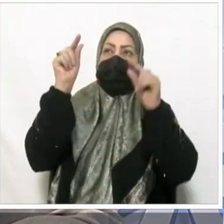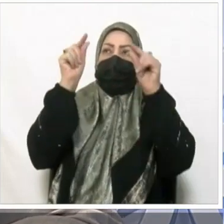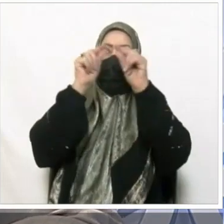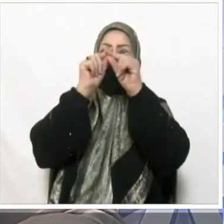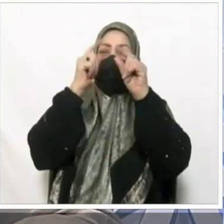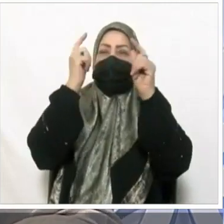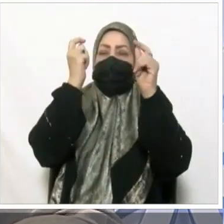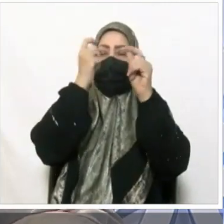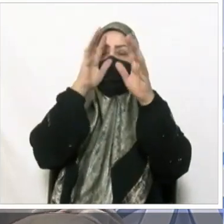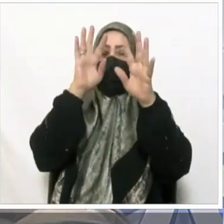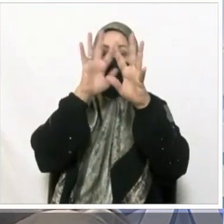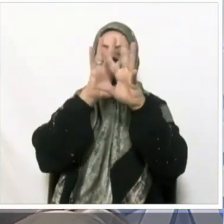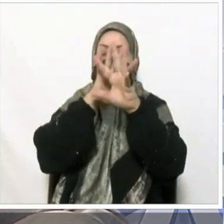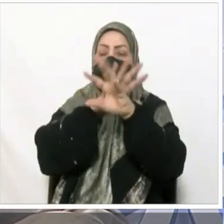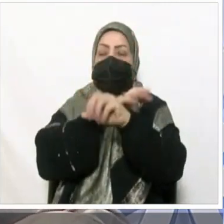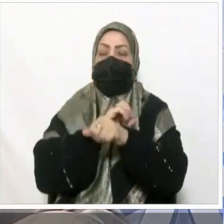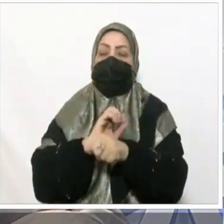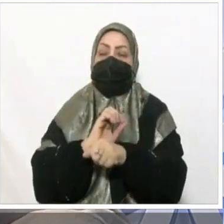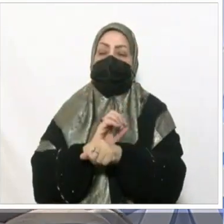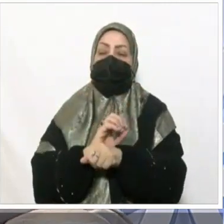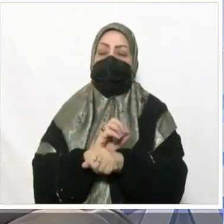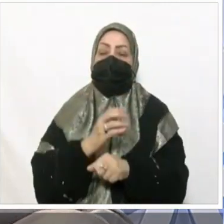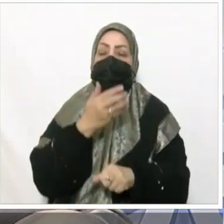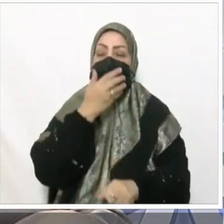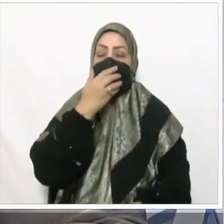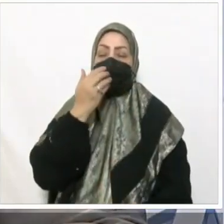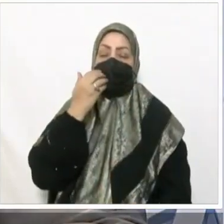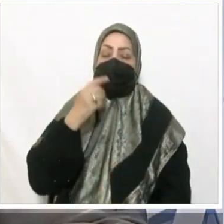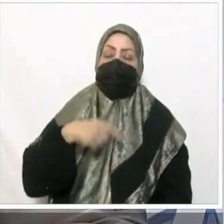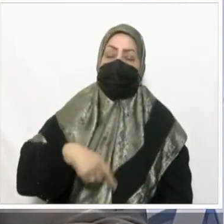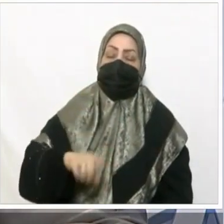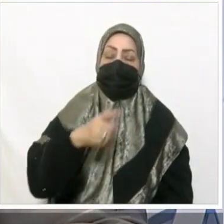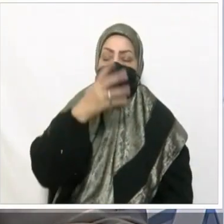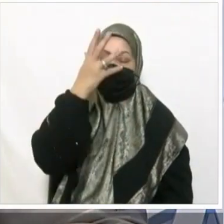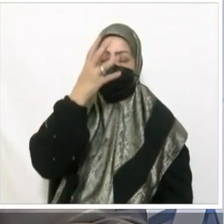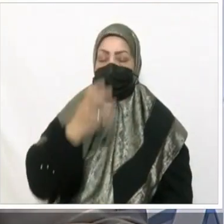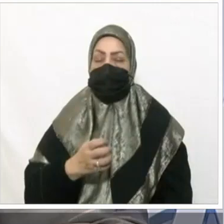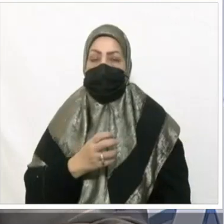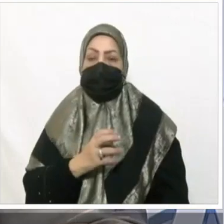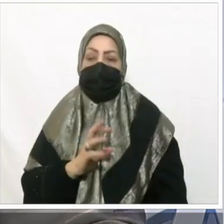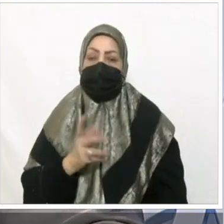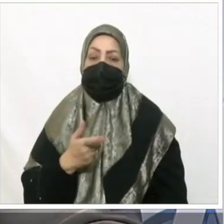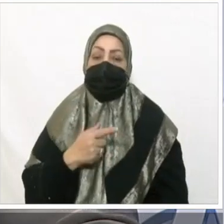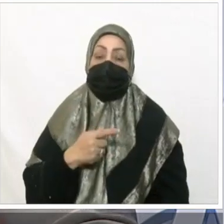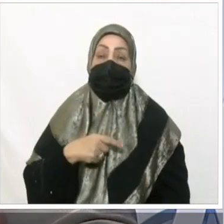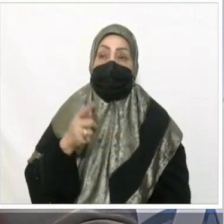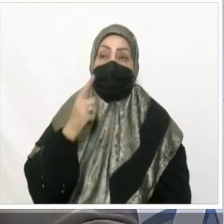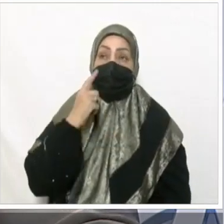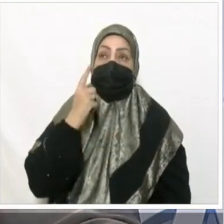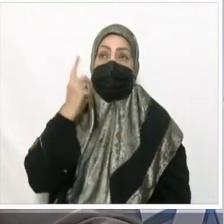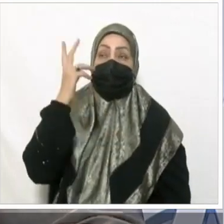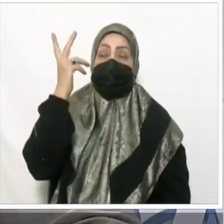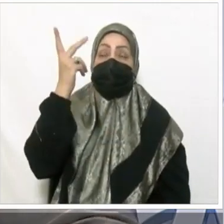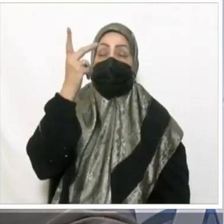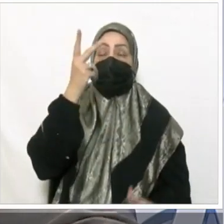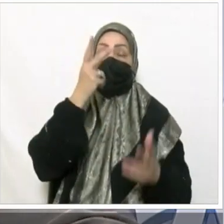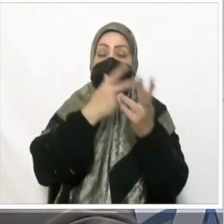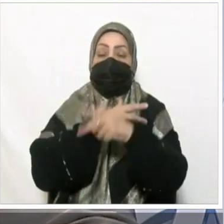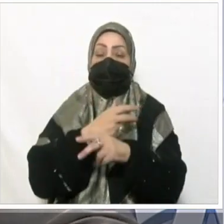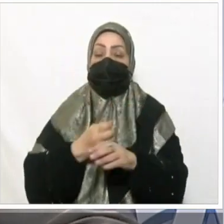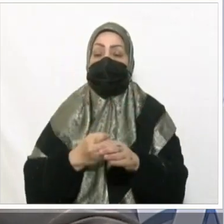الليل. تفسير الآية فإذا تبين الخيط الأبيض من الخيط الأسود، شو معنى التبين؟ هو طلوع الفجر